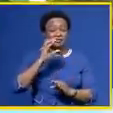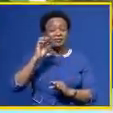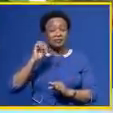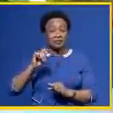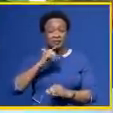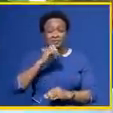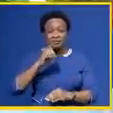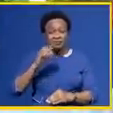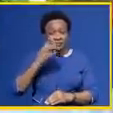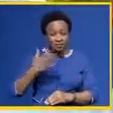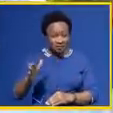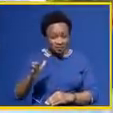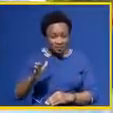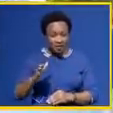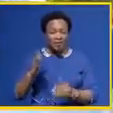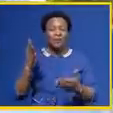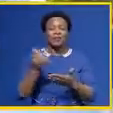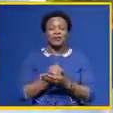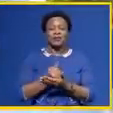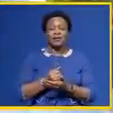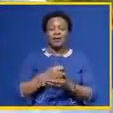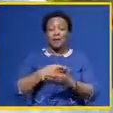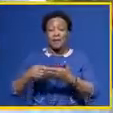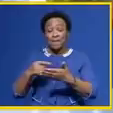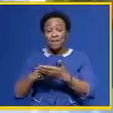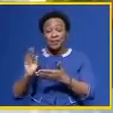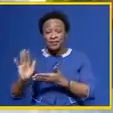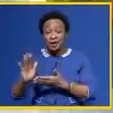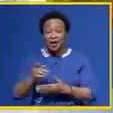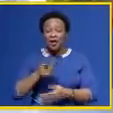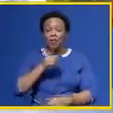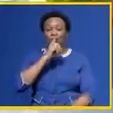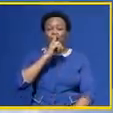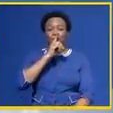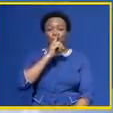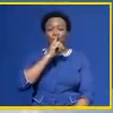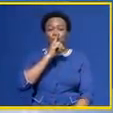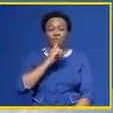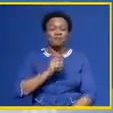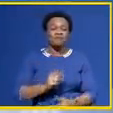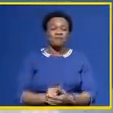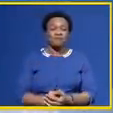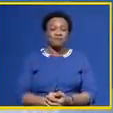Zanzibar yapatikana, lakini majina yao ni siri nzito.